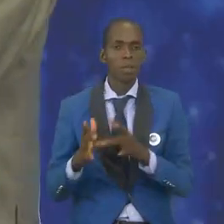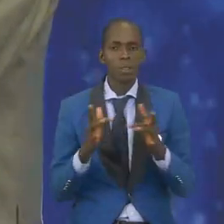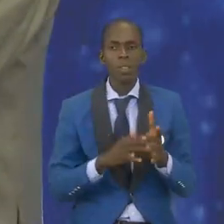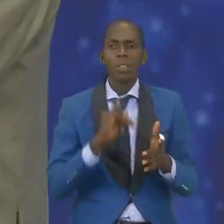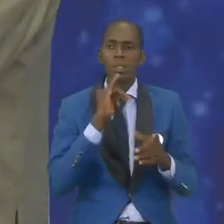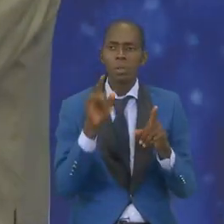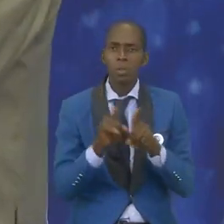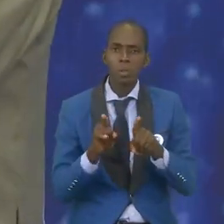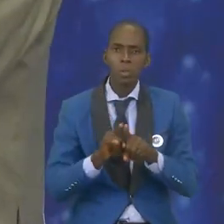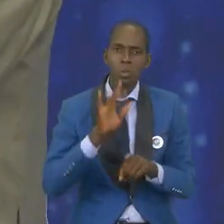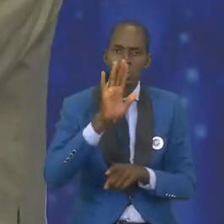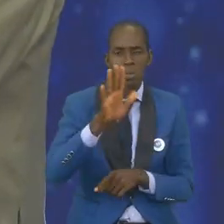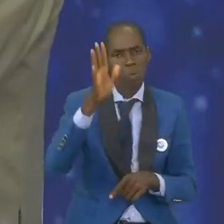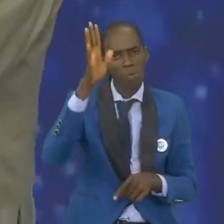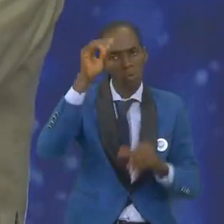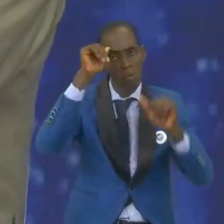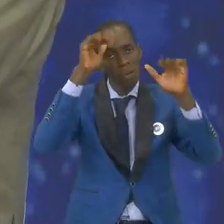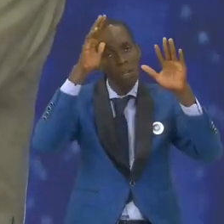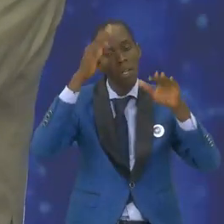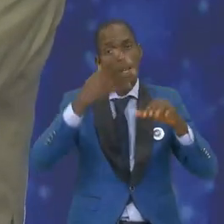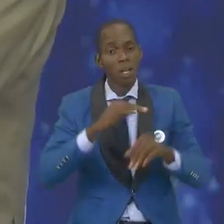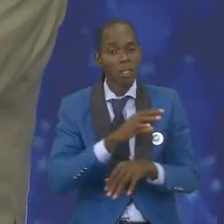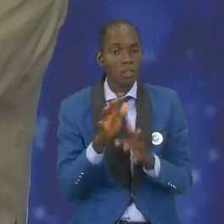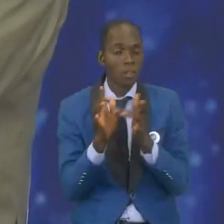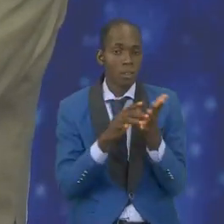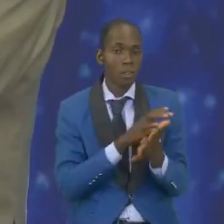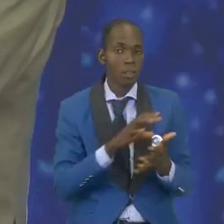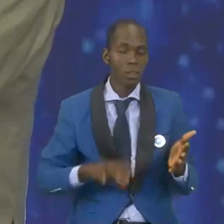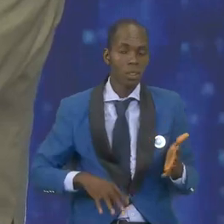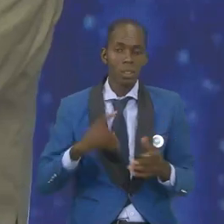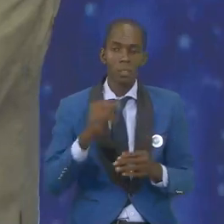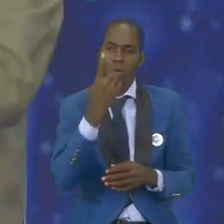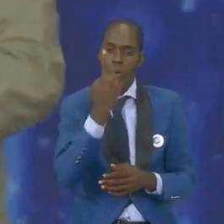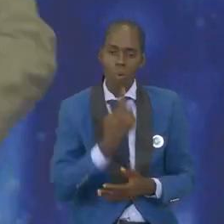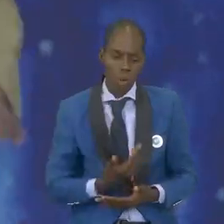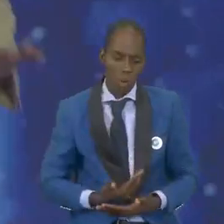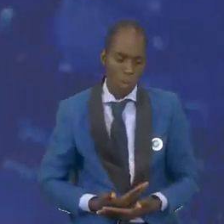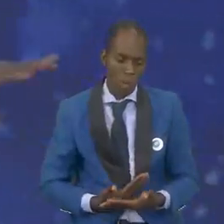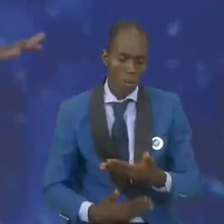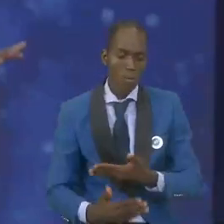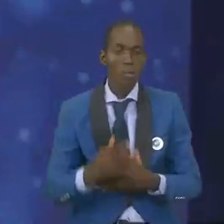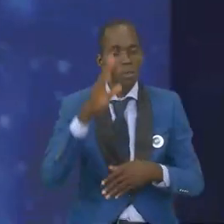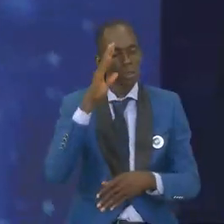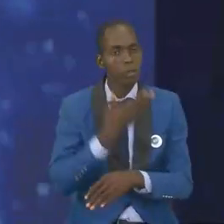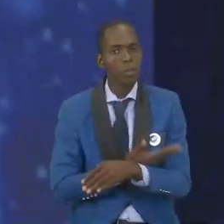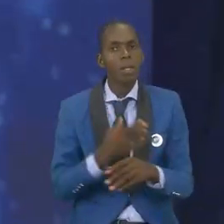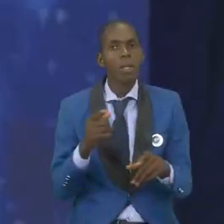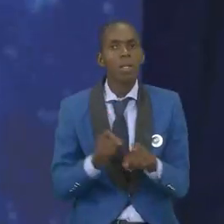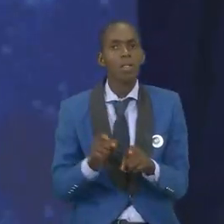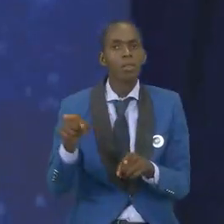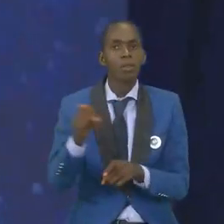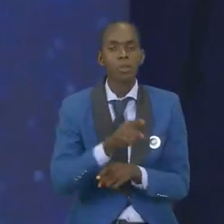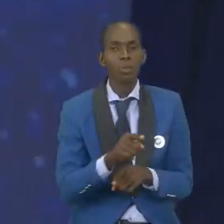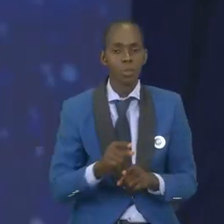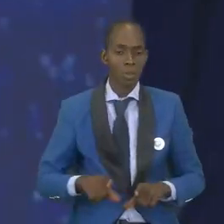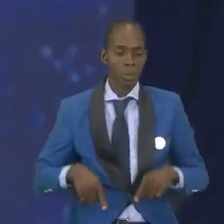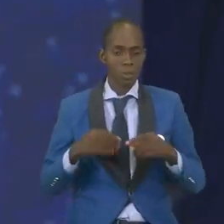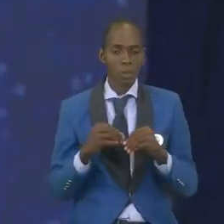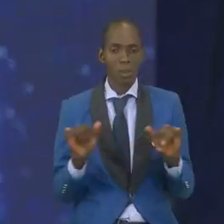le Père de notre Seigneur Jésus-Christ est aussi ton Père. Et Jésus-Christ, le seul Fils